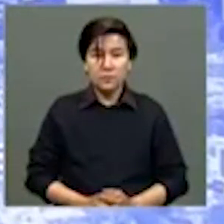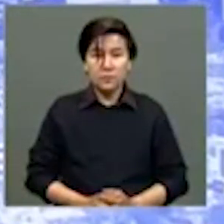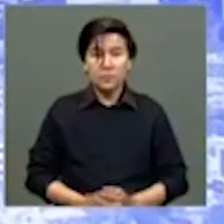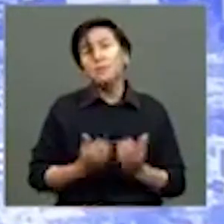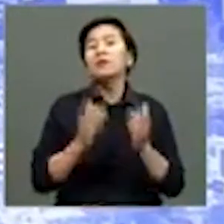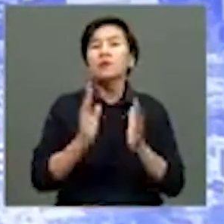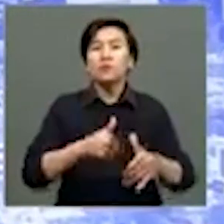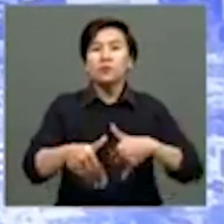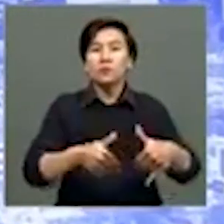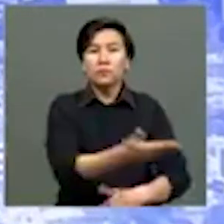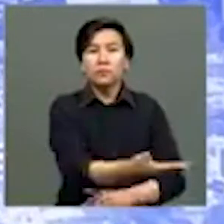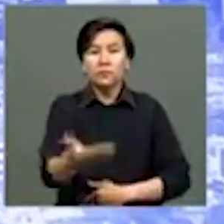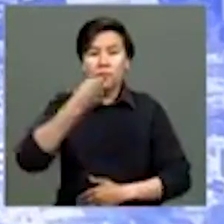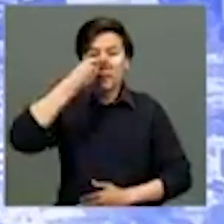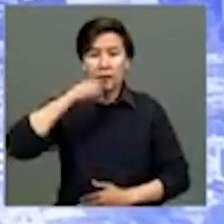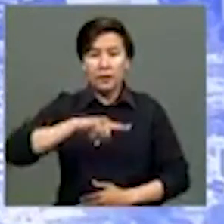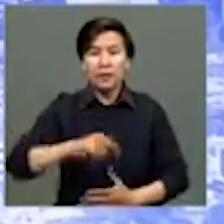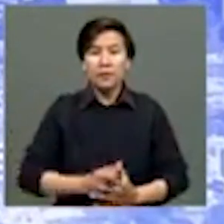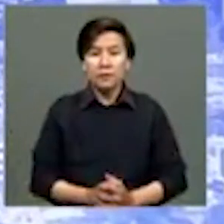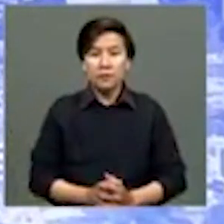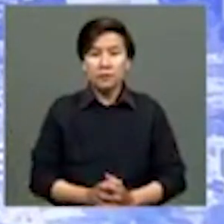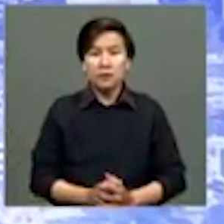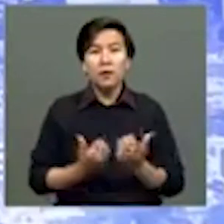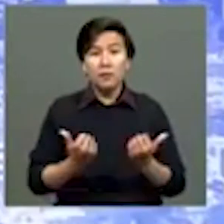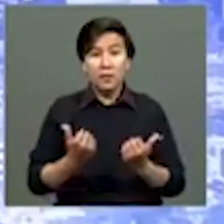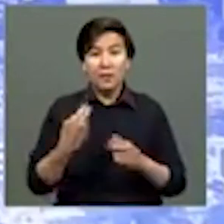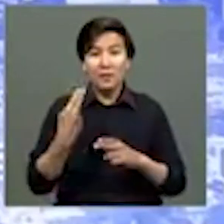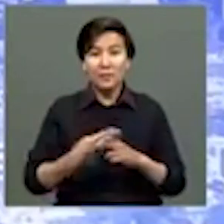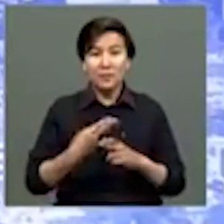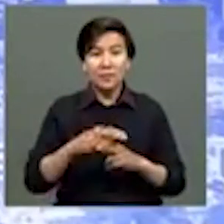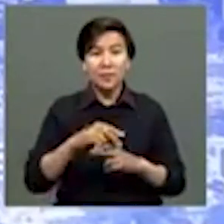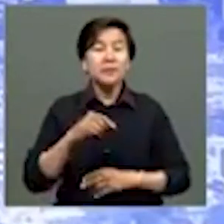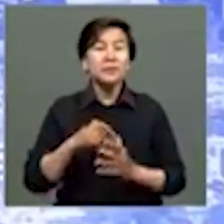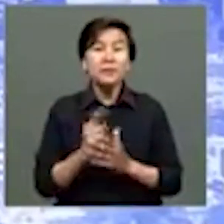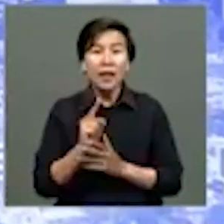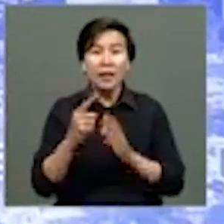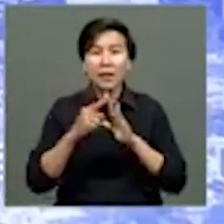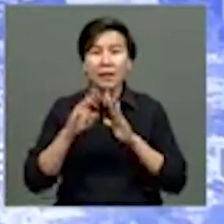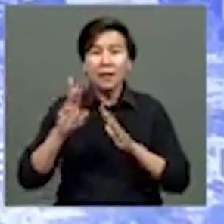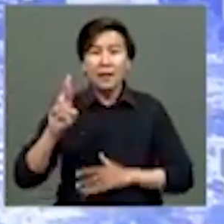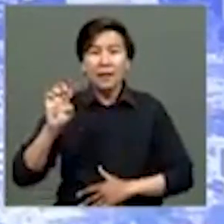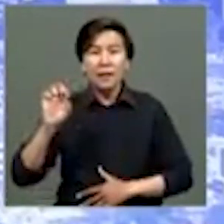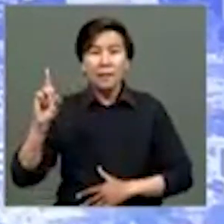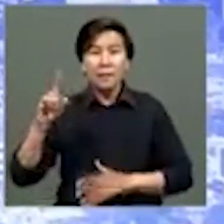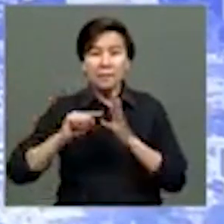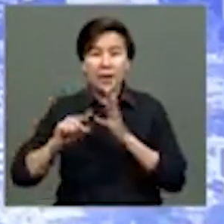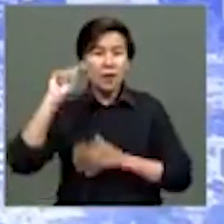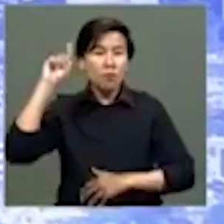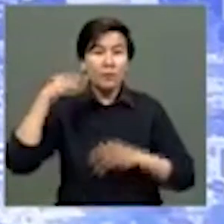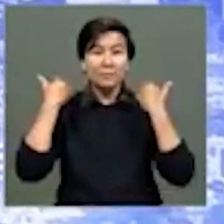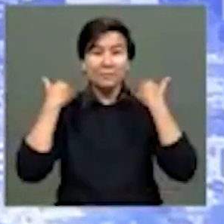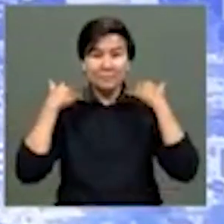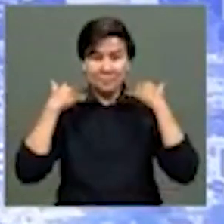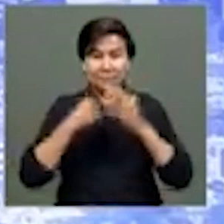กราบสวัสดีพี่น้องประชาชนทุกท่านนะคะวันนี้หมอเบิร์ตแพทย์หญิงอภิสมัยศรีรังสรรค์นะคะกลับมารายงานสถานการณ์ให้ทุกท่านรับทราบกัน